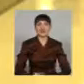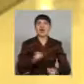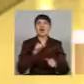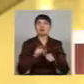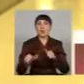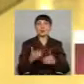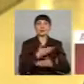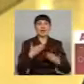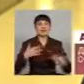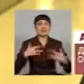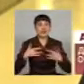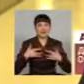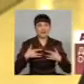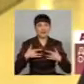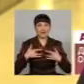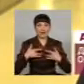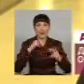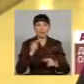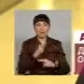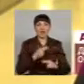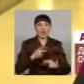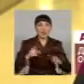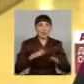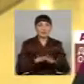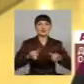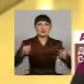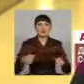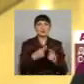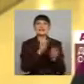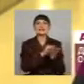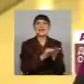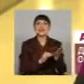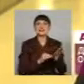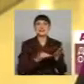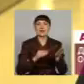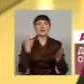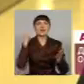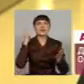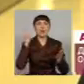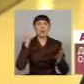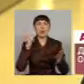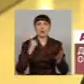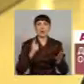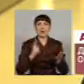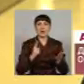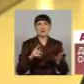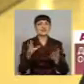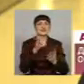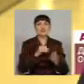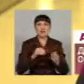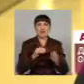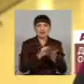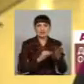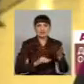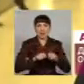Особенность нашей постановки в том, что полностью восстановлена текстовая часть либретто Габита Мусрепова. Открыты все абсолютно купюры.